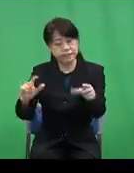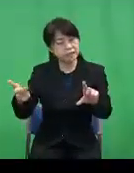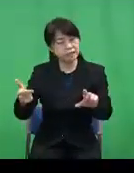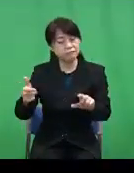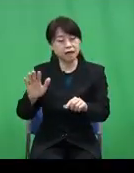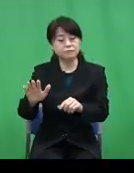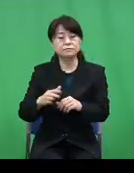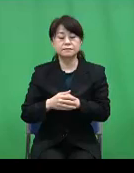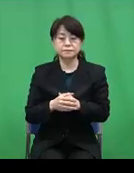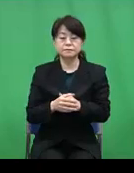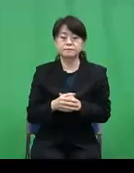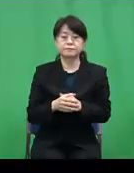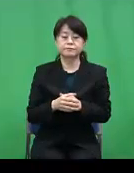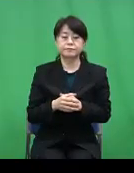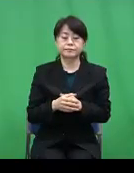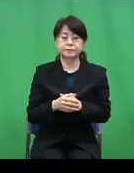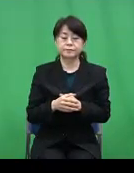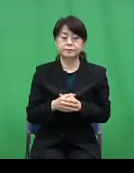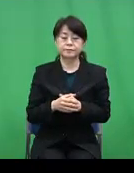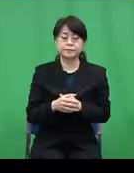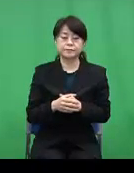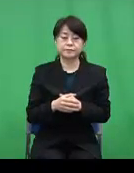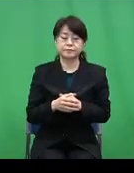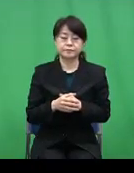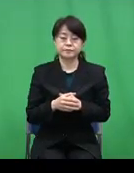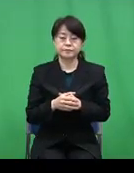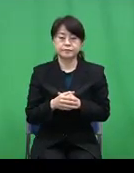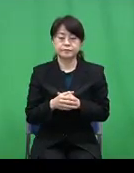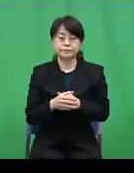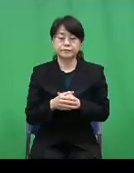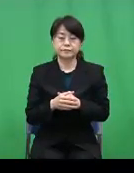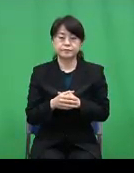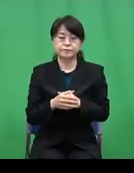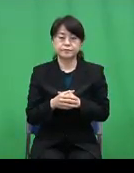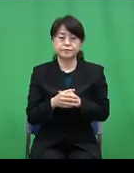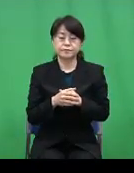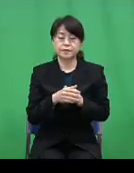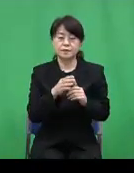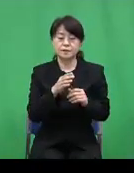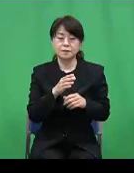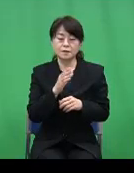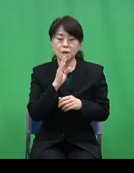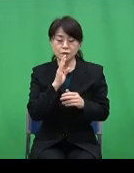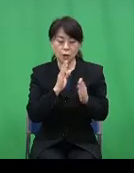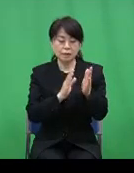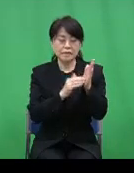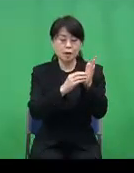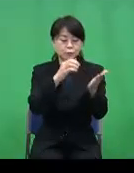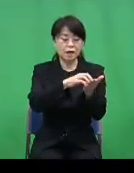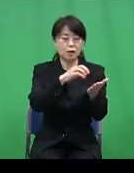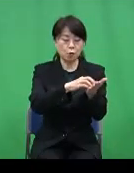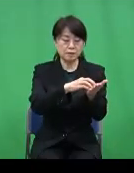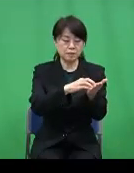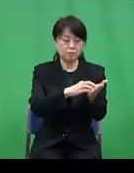です。で、まあ、既に他県では例があるんですけれども、その本当にそのプラゴミを確実に減らして